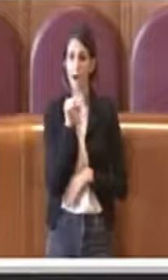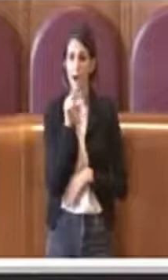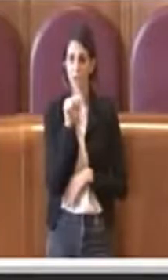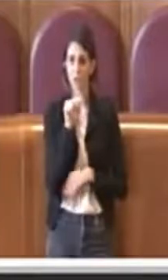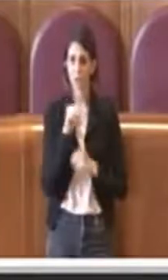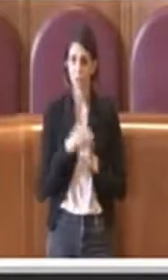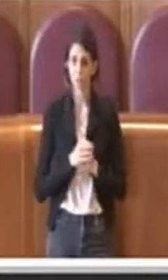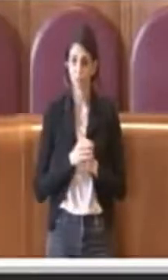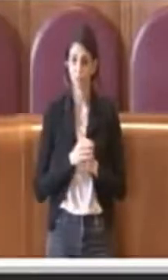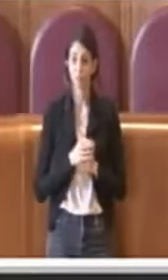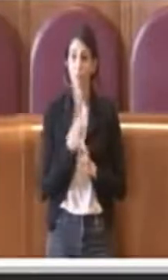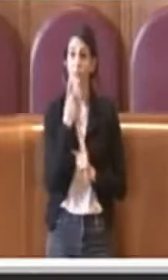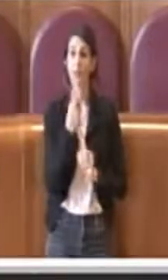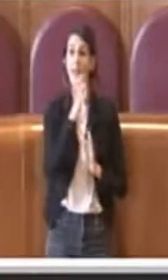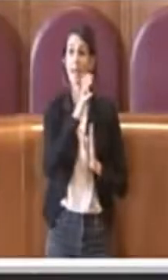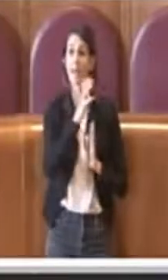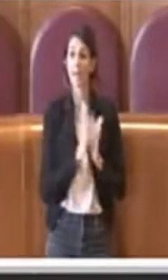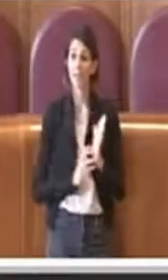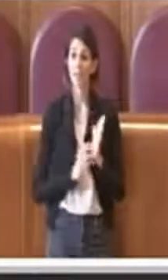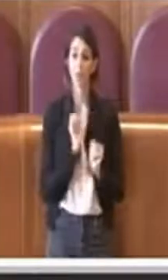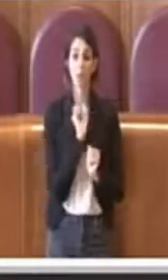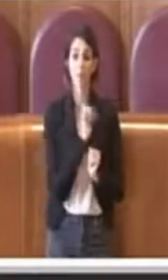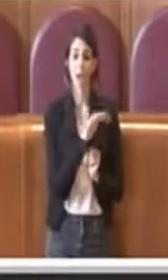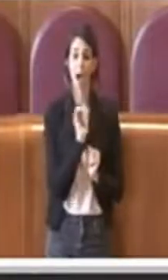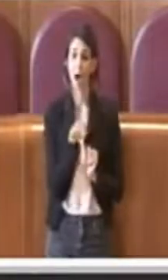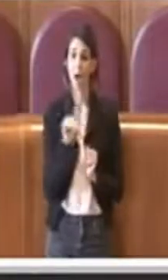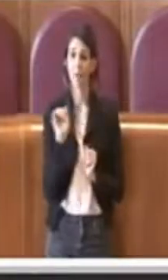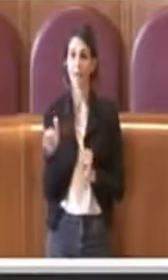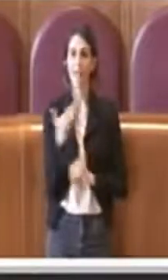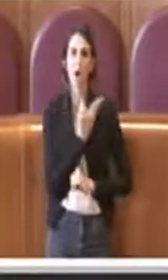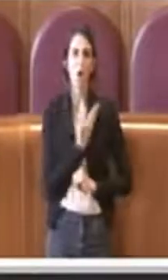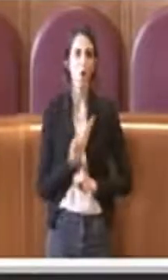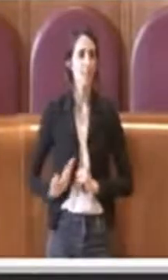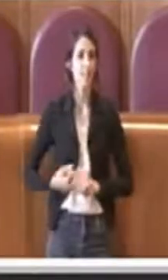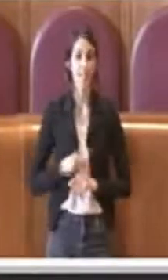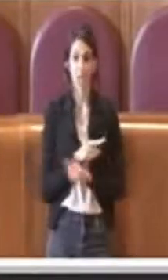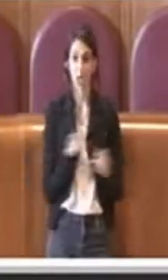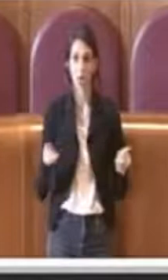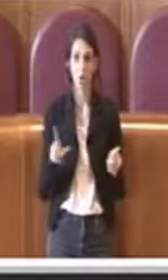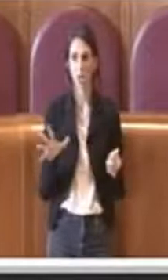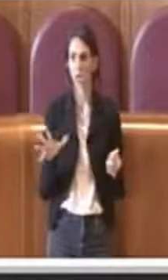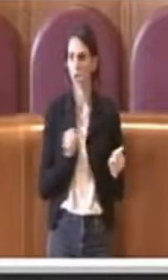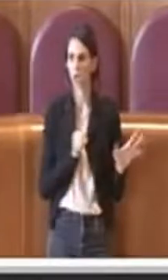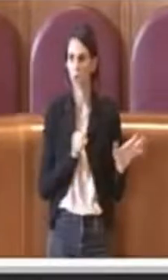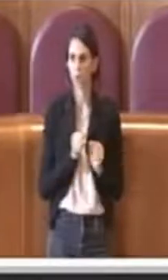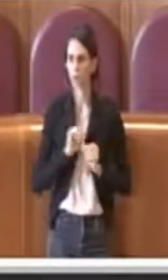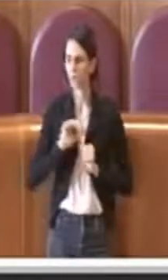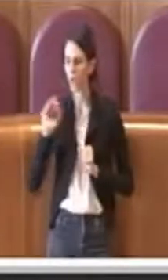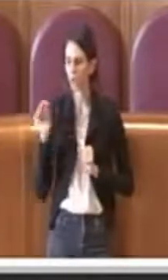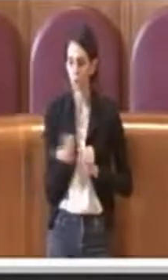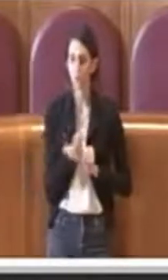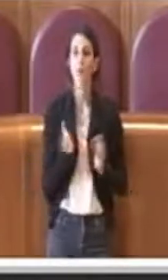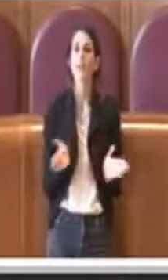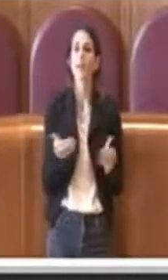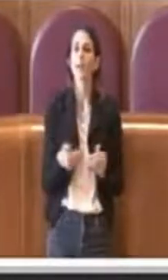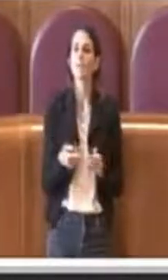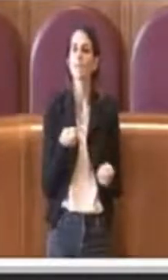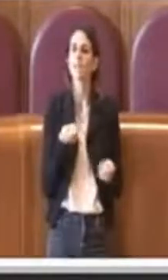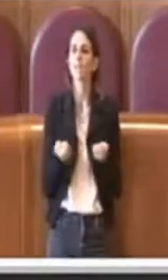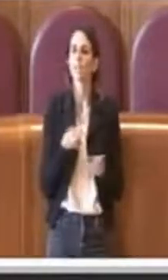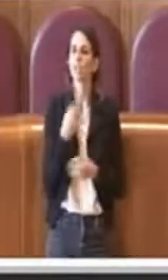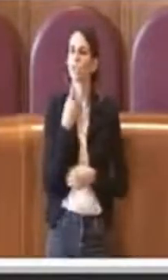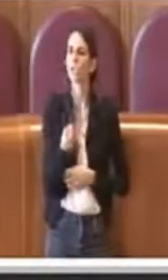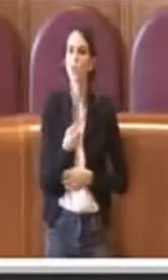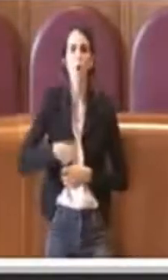ed è arrivato a tutti i consiglieri correttamente la cabina energia ha detto non siamo noi che dobbiamo decidere quello che bisogna fare è al